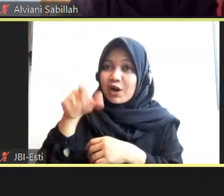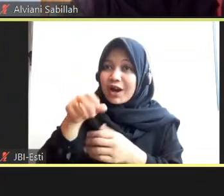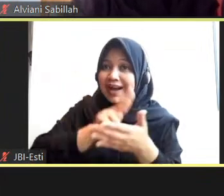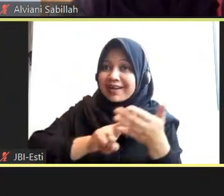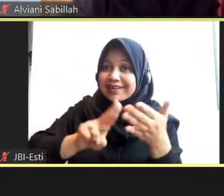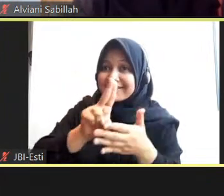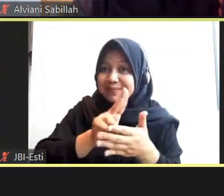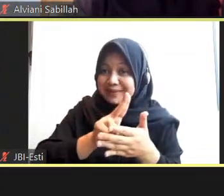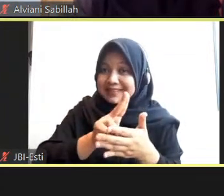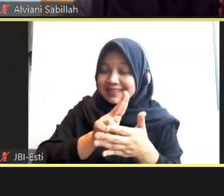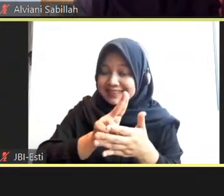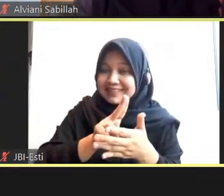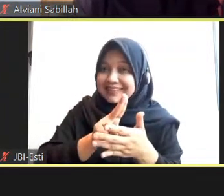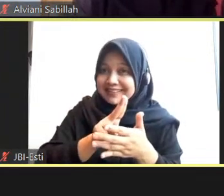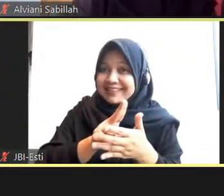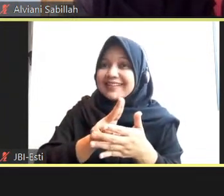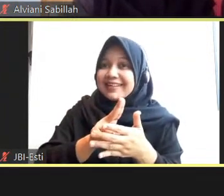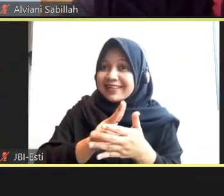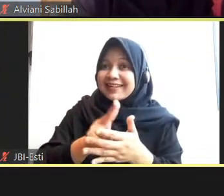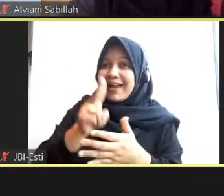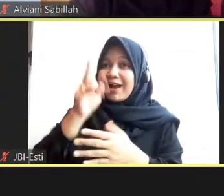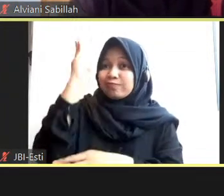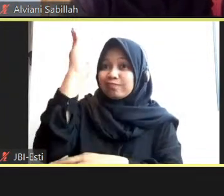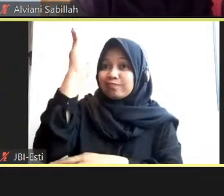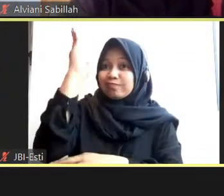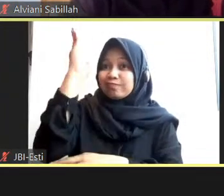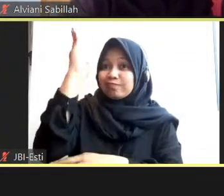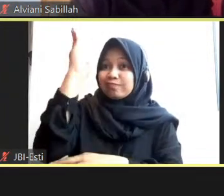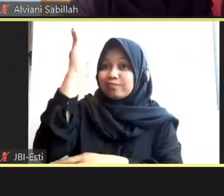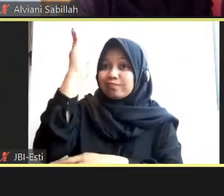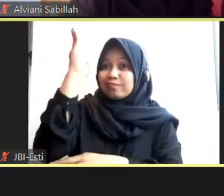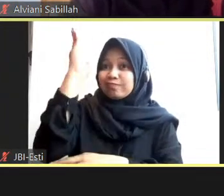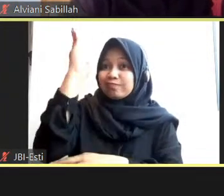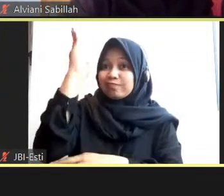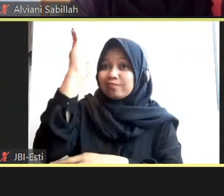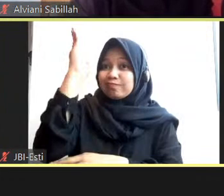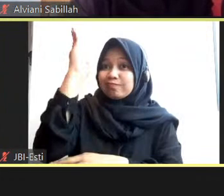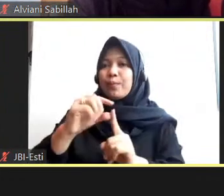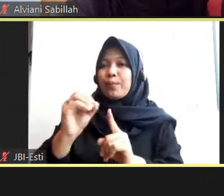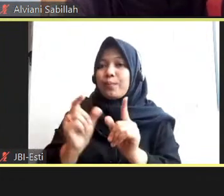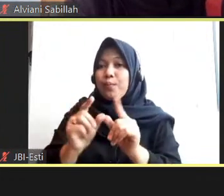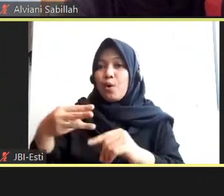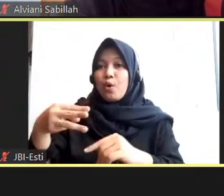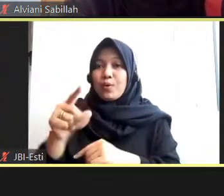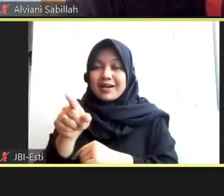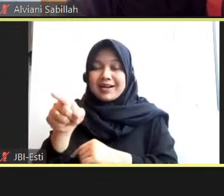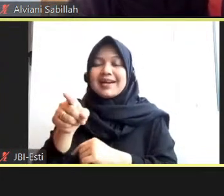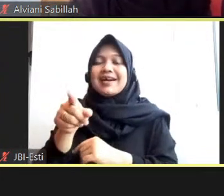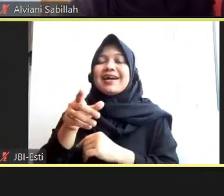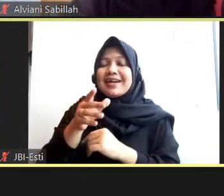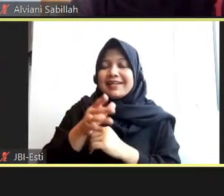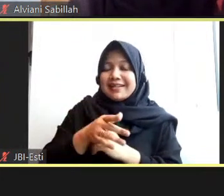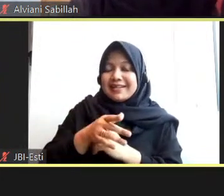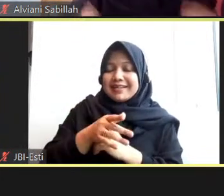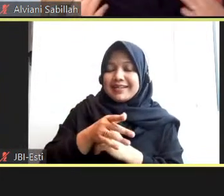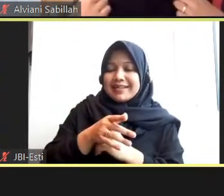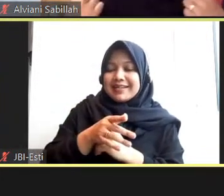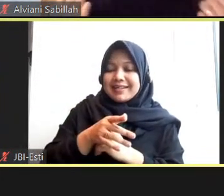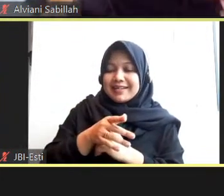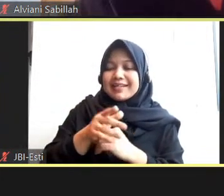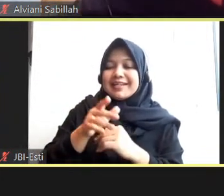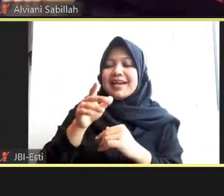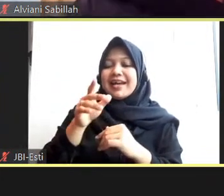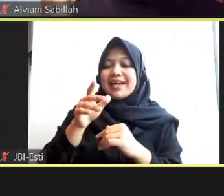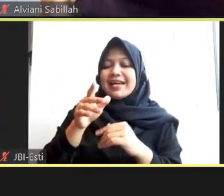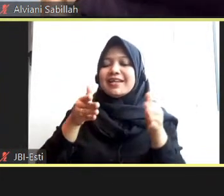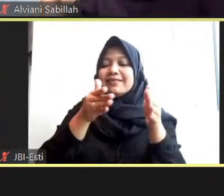Power, seorang akademisi, dosen di Departemen Kajian Indonesia di University of Sydney.